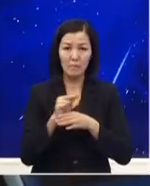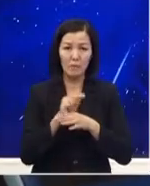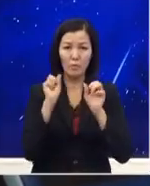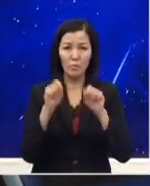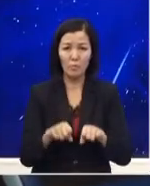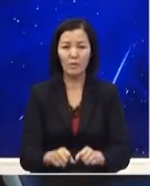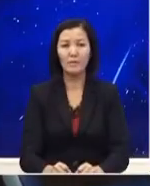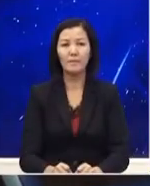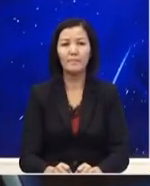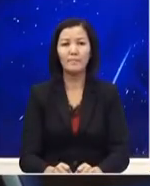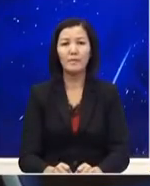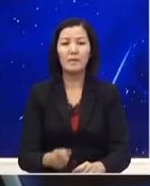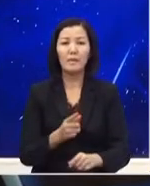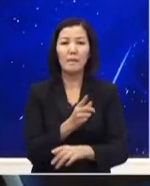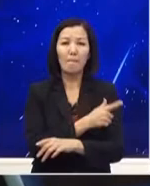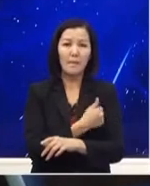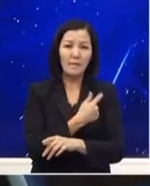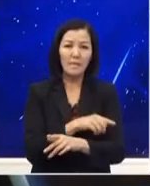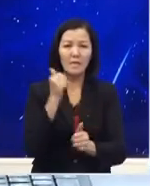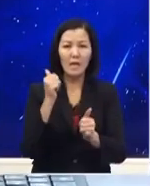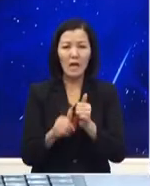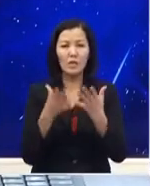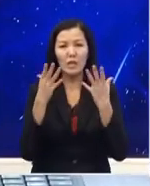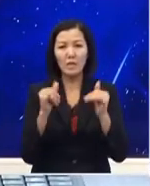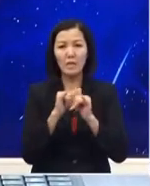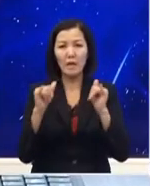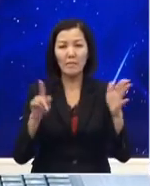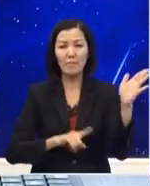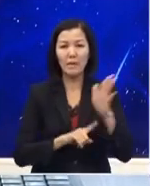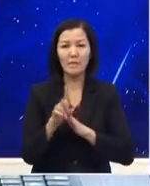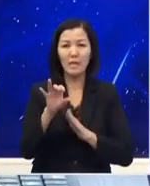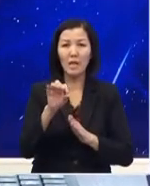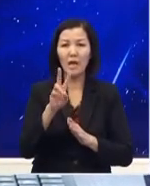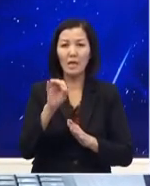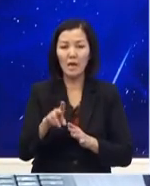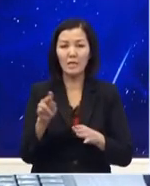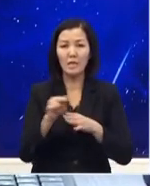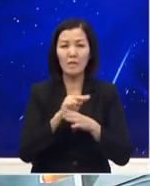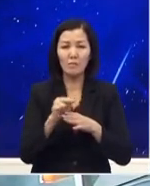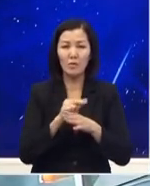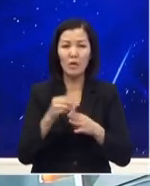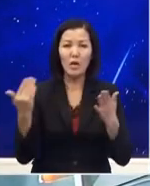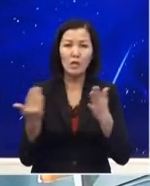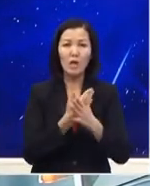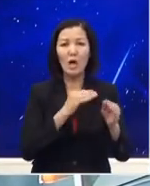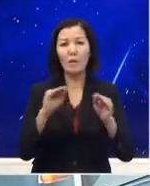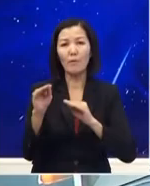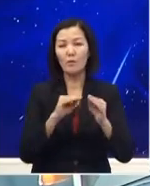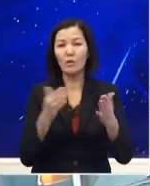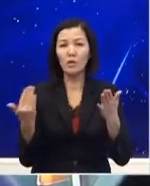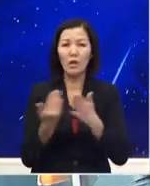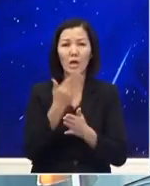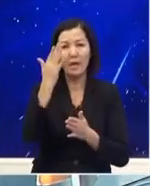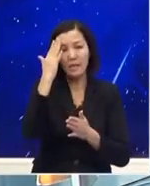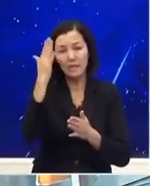болады. Медицина күн санап дамып келеді. Онкологиялық ауруларды емдеуде жаңа аппараттармен қатар жаңа әдіс тәсілдер